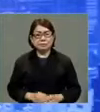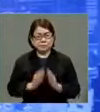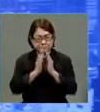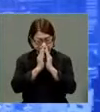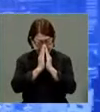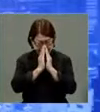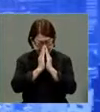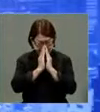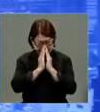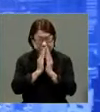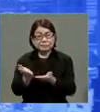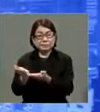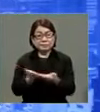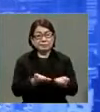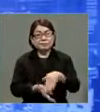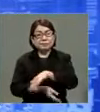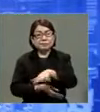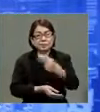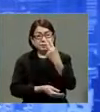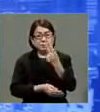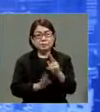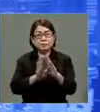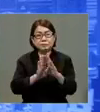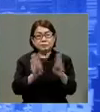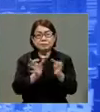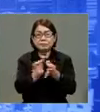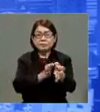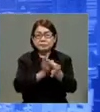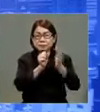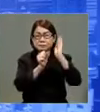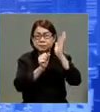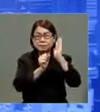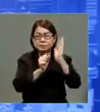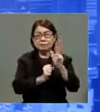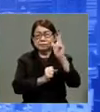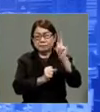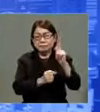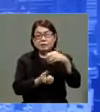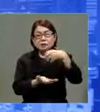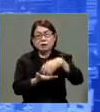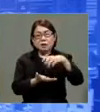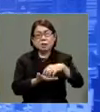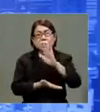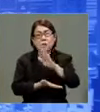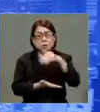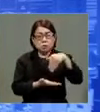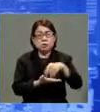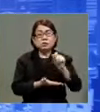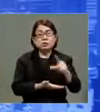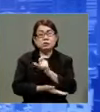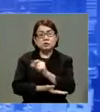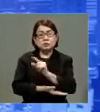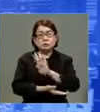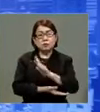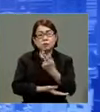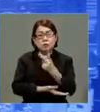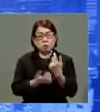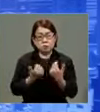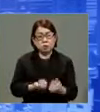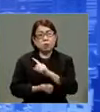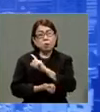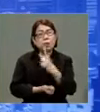สวัสดีครับต้อนรับคุณผู้ชมทุกท่านนะครับเข้าสู่การแถลงข่าวจากศูนย์บริหารสถานการณ์โควิด19หรือสบคประจำวันอาทิตย์ที่17พฤษภาค